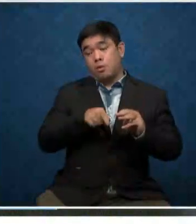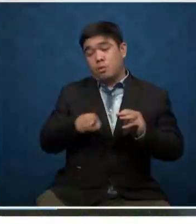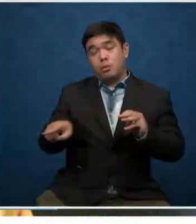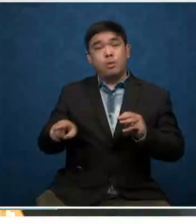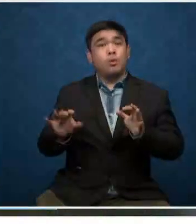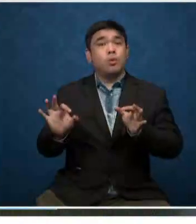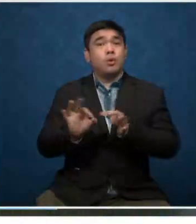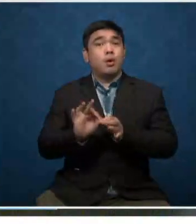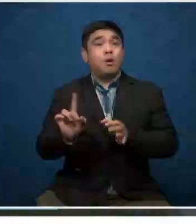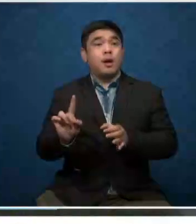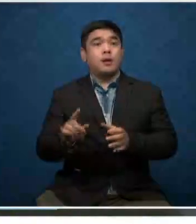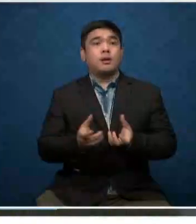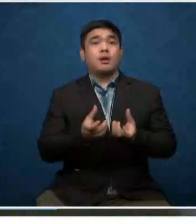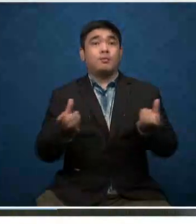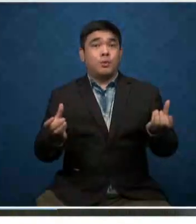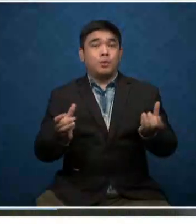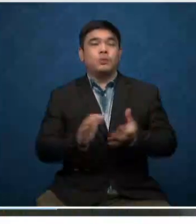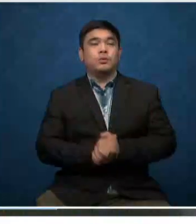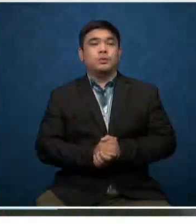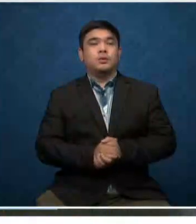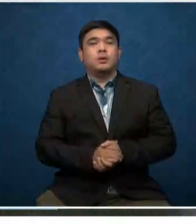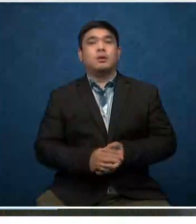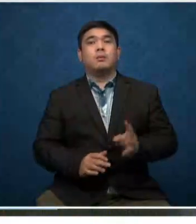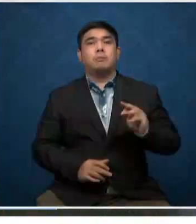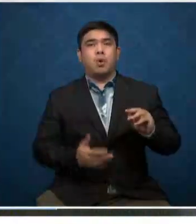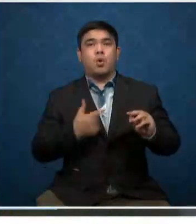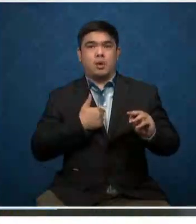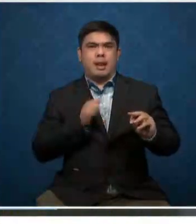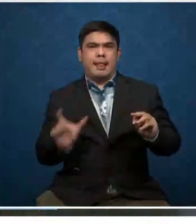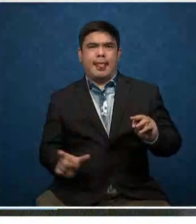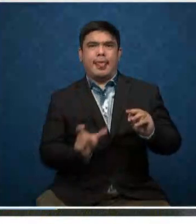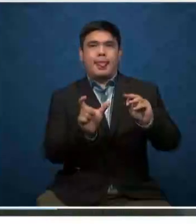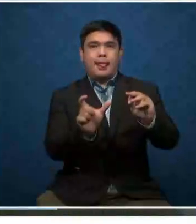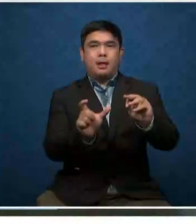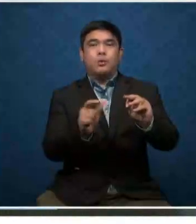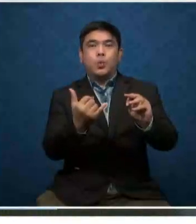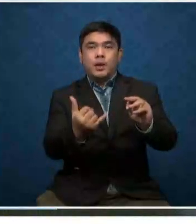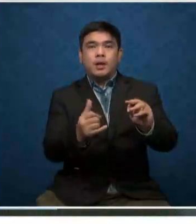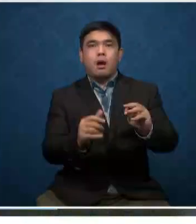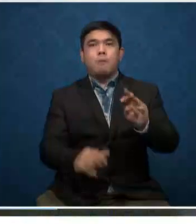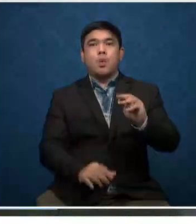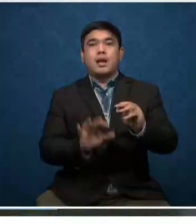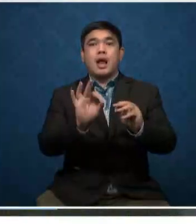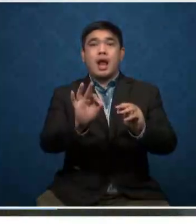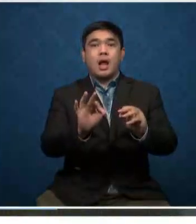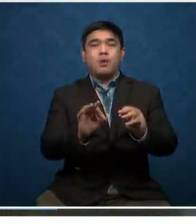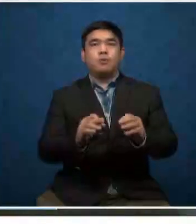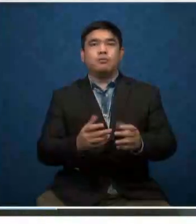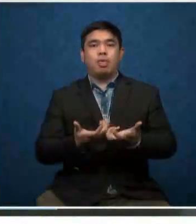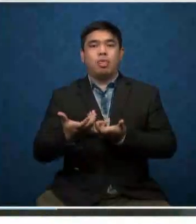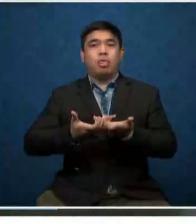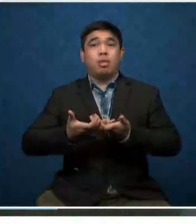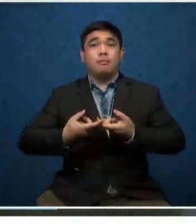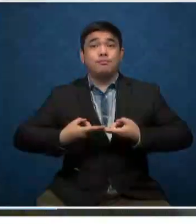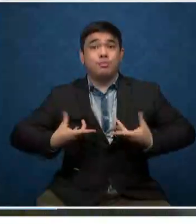กับรัฐธรรมนูญโดยเฉพาะในมาตราที่ผมยกขึ้นมาในหมวดที่ 9การขัดการแห่งผลประโยชน์